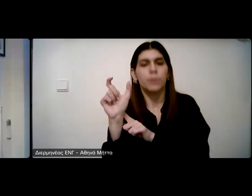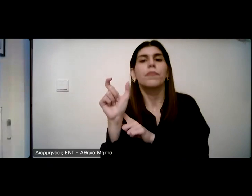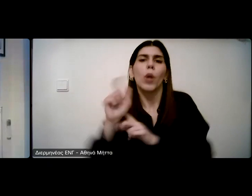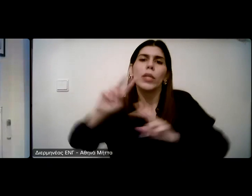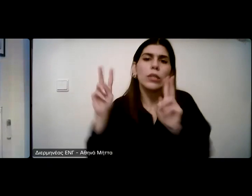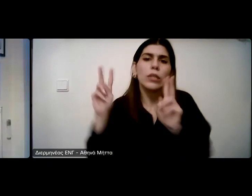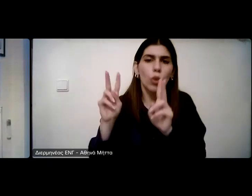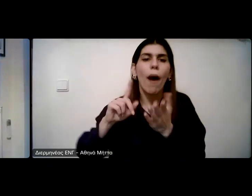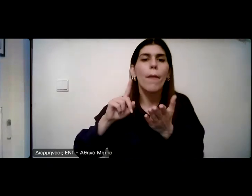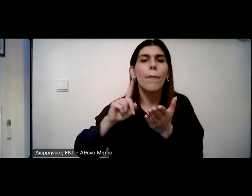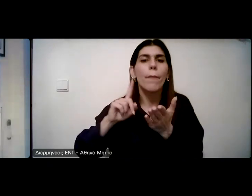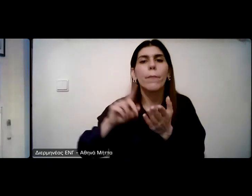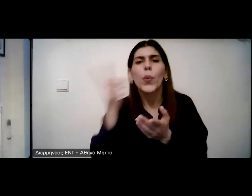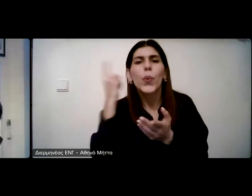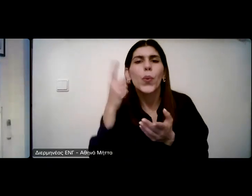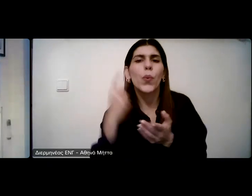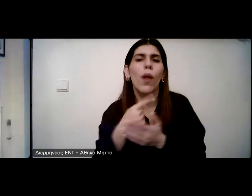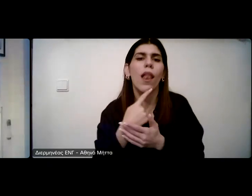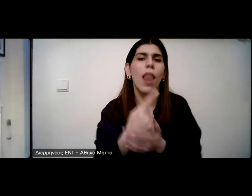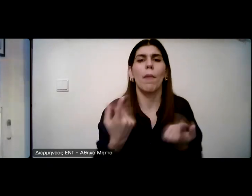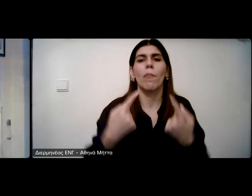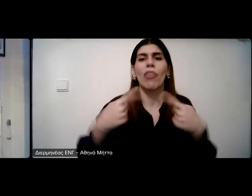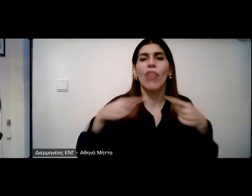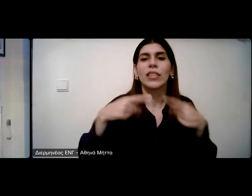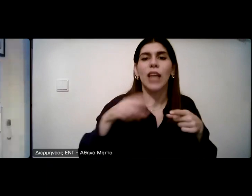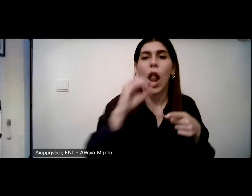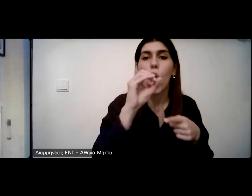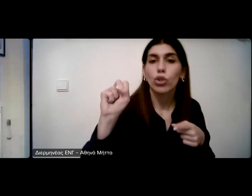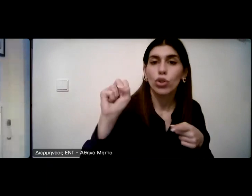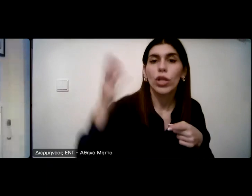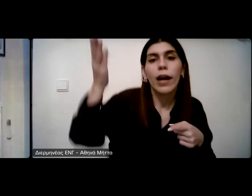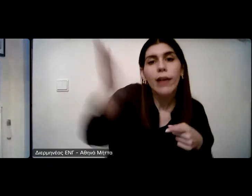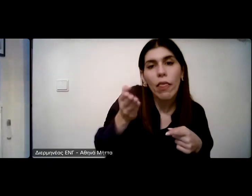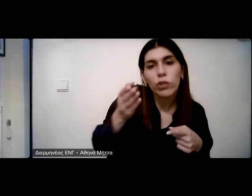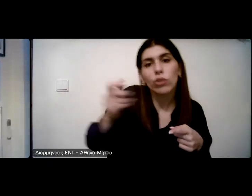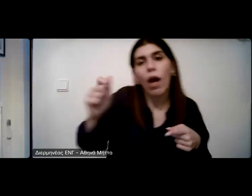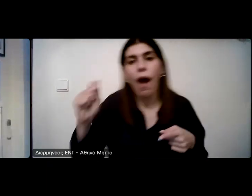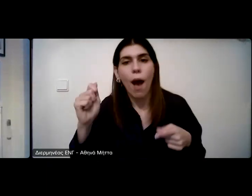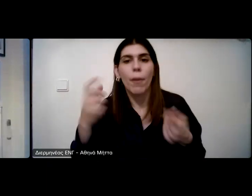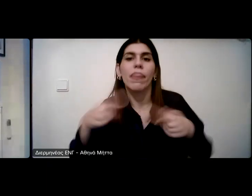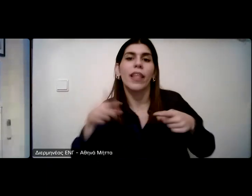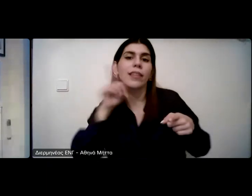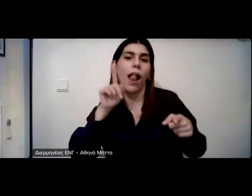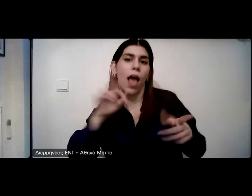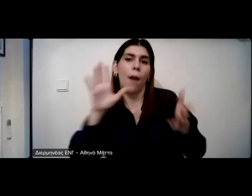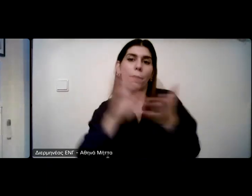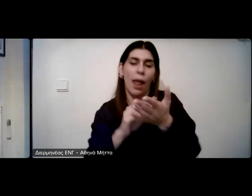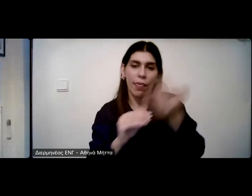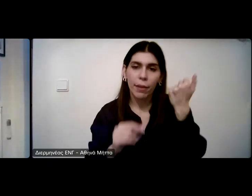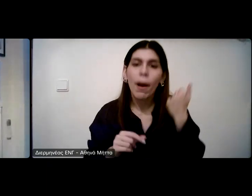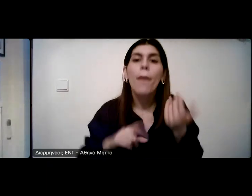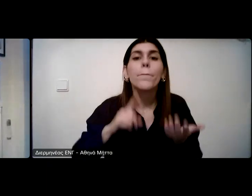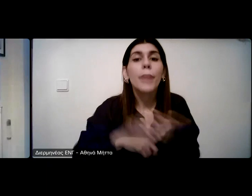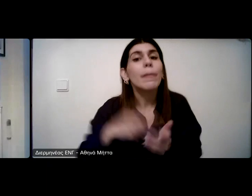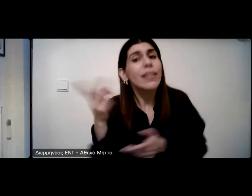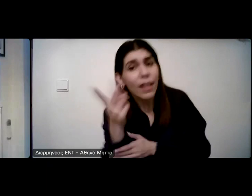με κάθετες ή αγγείλες. Ωστόσο, η θηλυκοποίηση δεν είναι πάντα συμφέρουσα για τις γυναίκες. Η κατάληξη